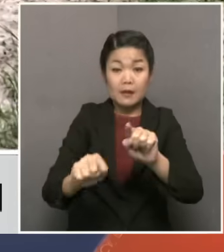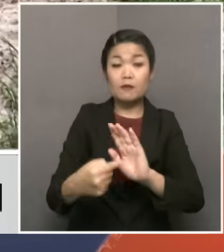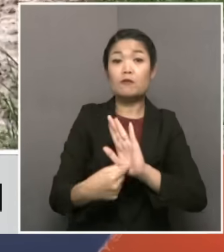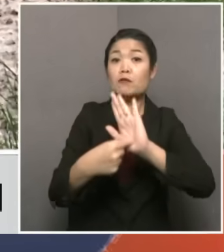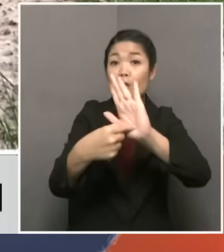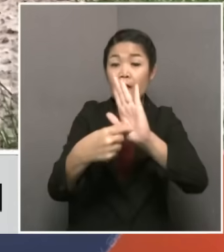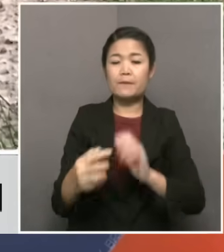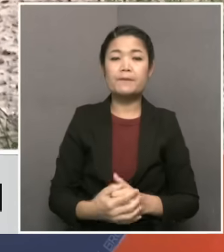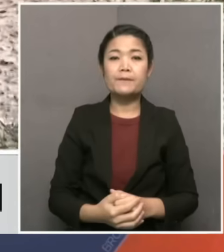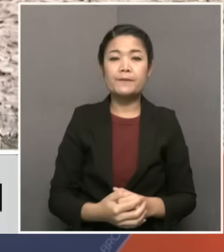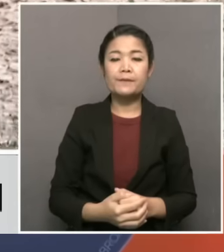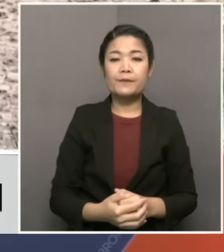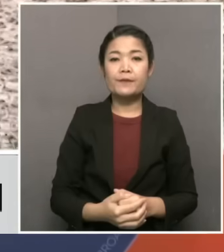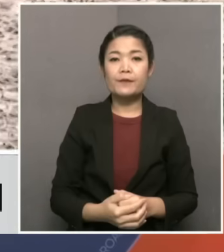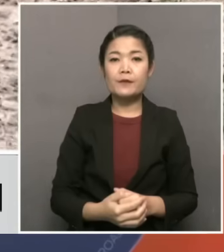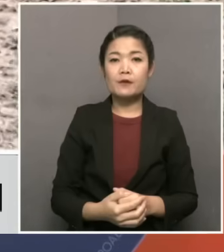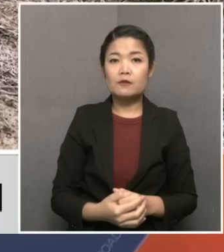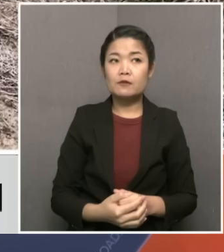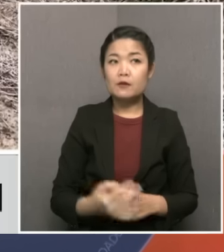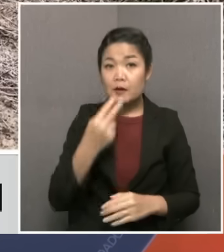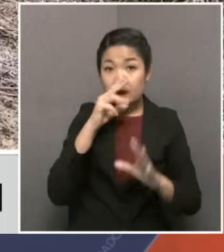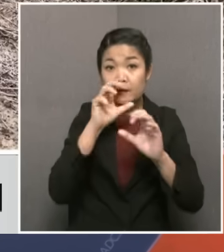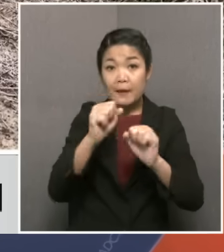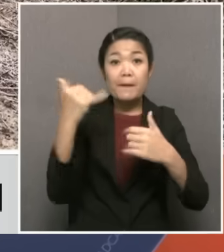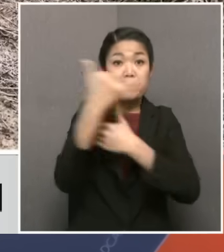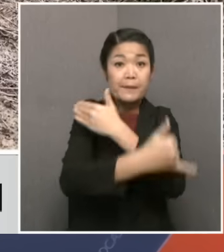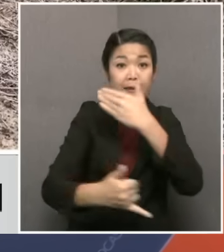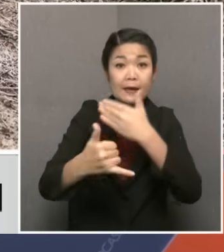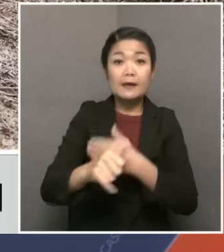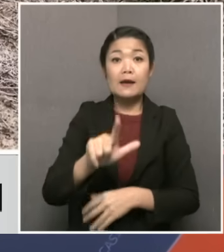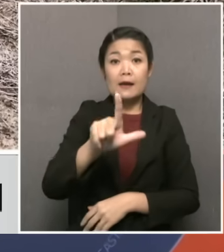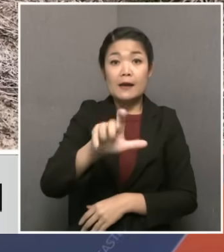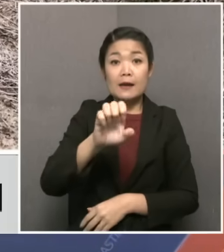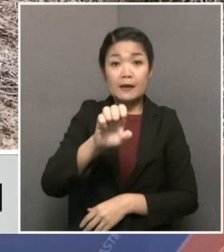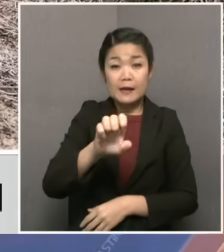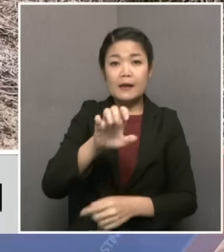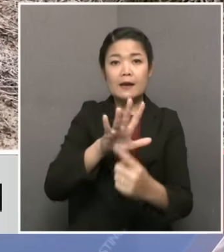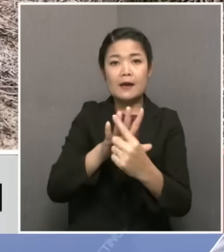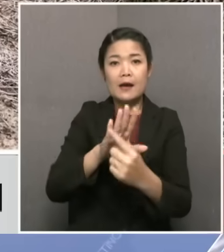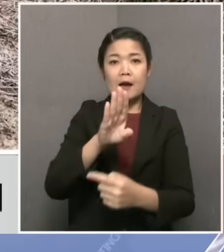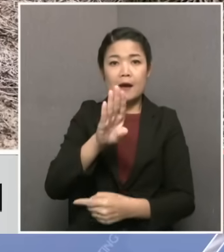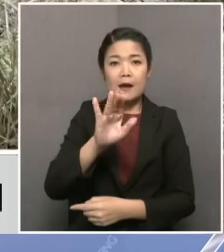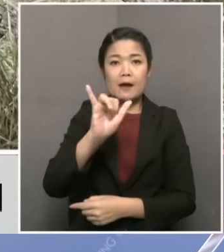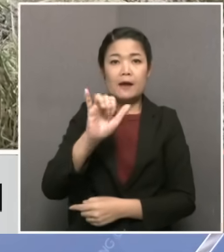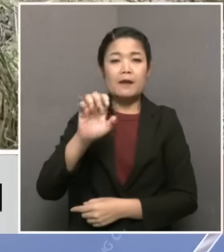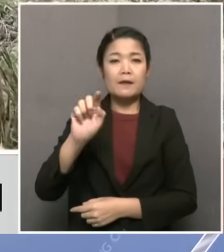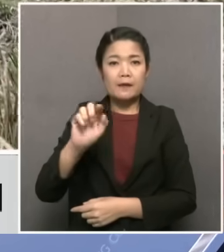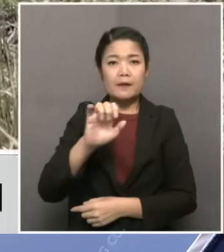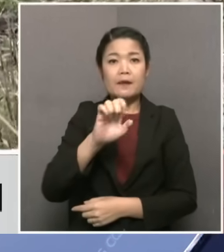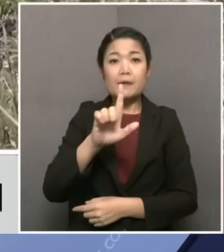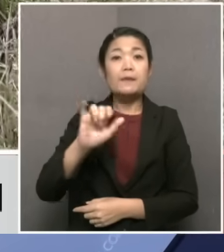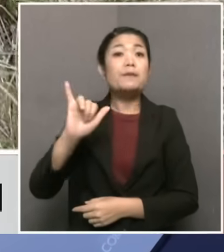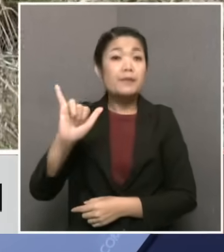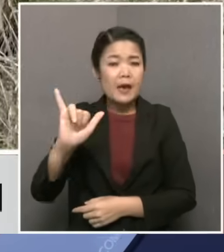ครับคุณวรุณวันคุณศาสนาเห็นที่ลิเบียไหมครับ ค ่ ะ โอ้โหลิเบียนี่ดูไม่ได้เลยนะครับ ค่ะ ระบบเตือนภัย